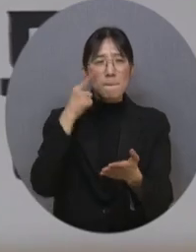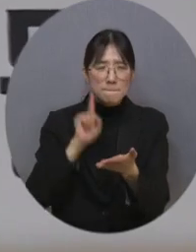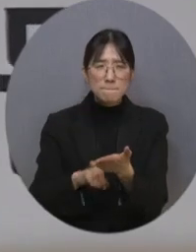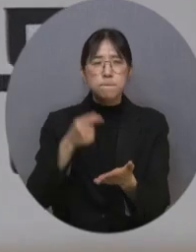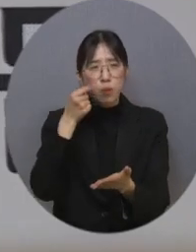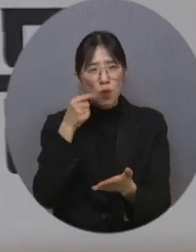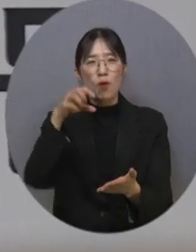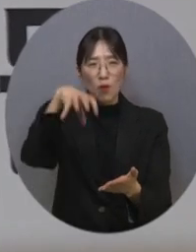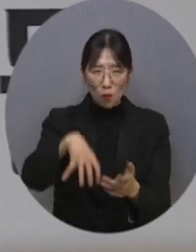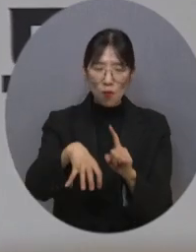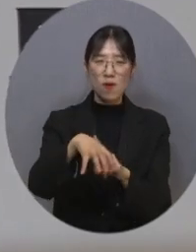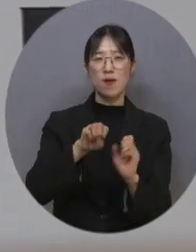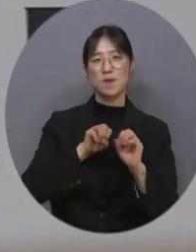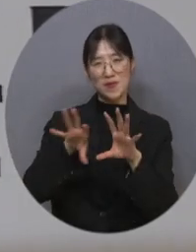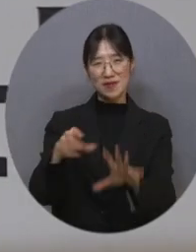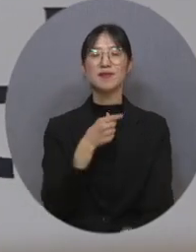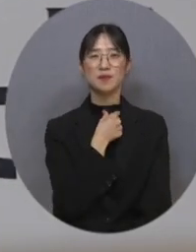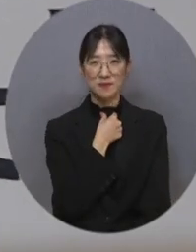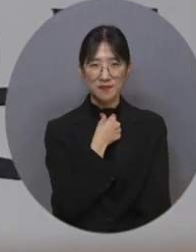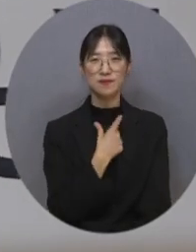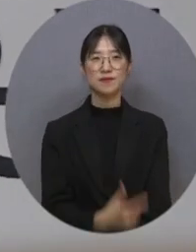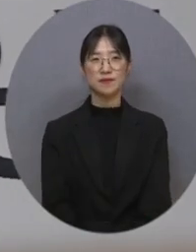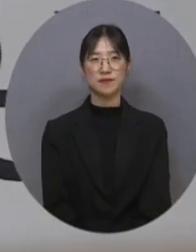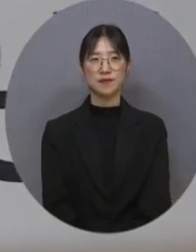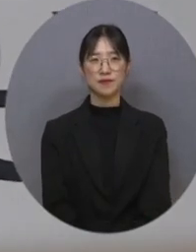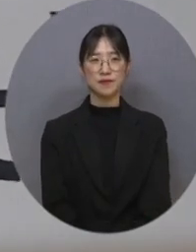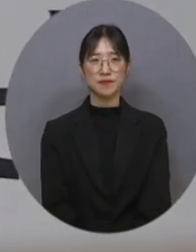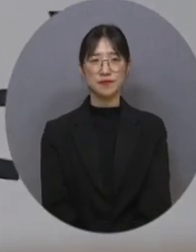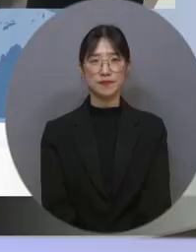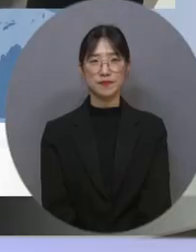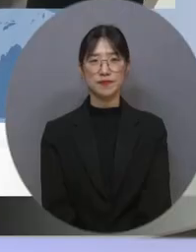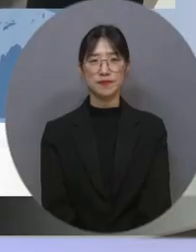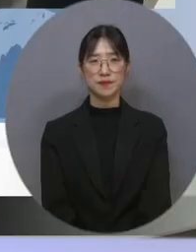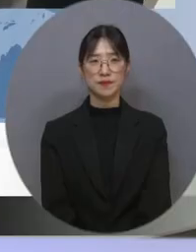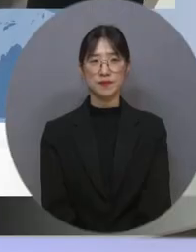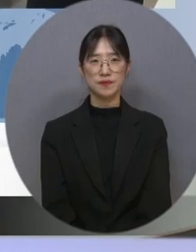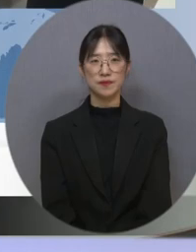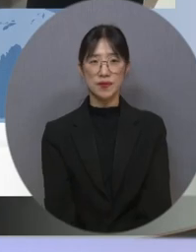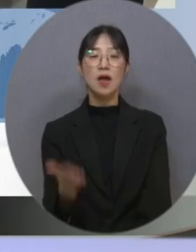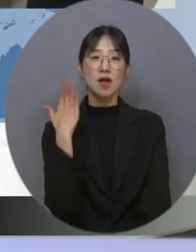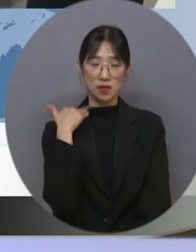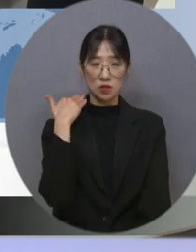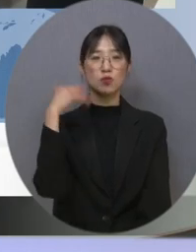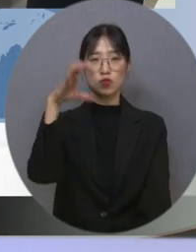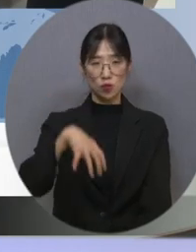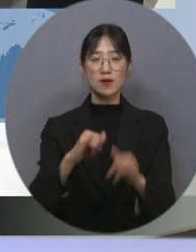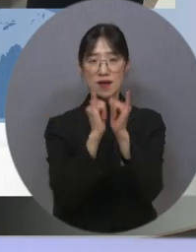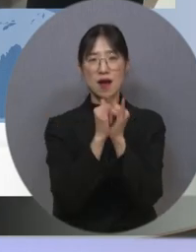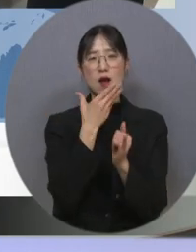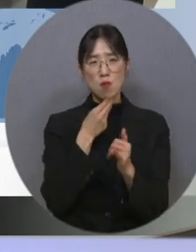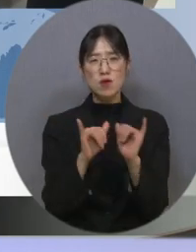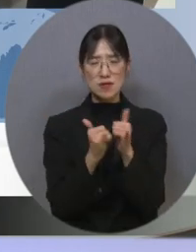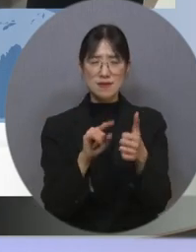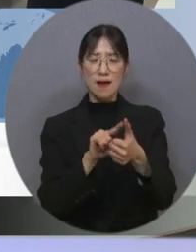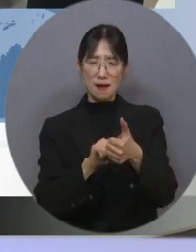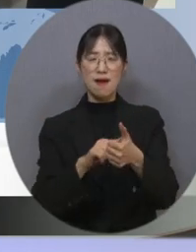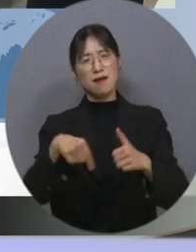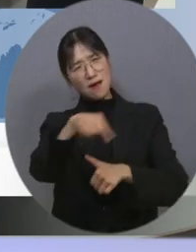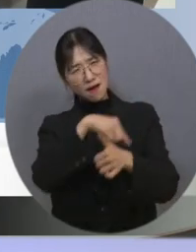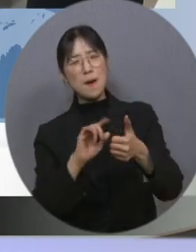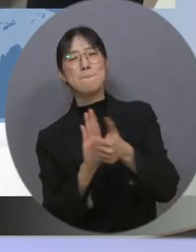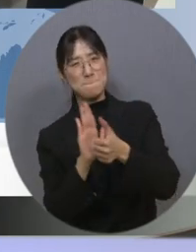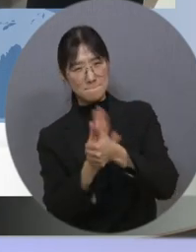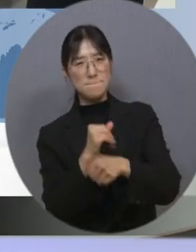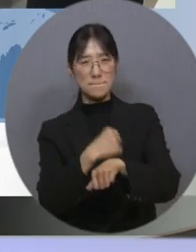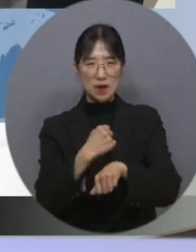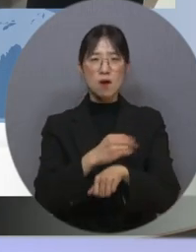빛을 발하길 기대해봅니다. 복지TV 경기방송 정우선입니다. 의정부 시가 사회복지사의 처우 개선과